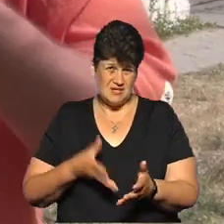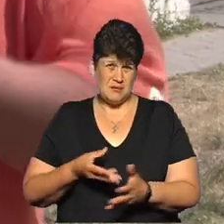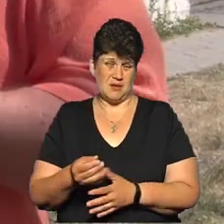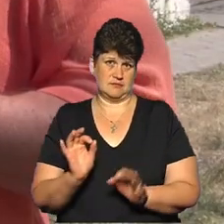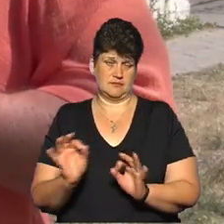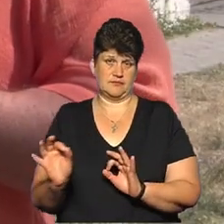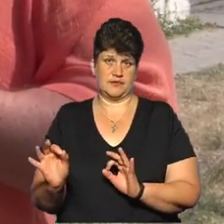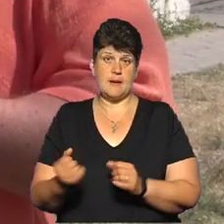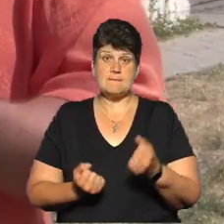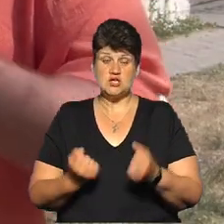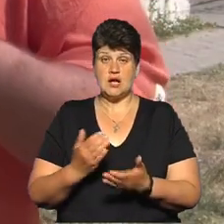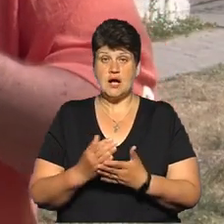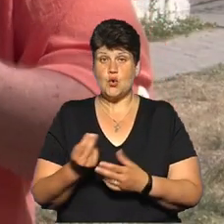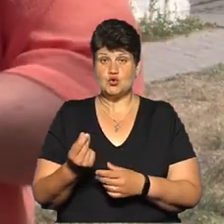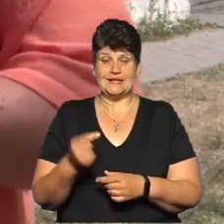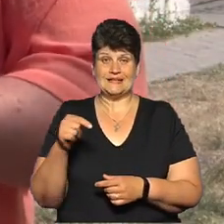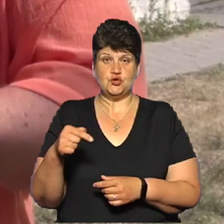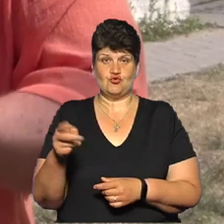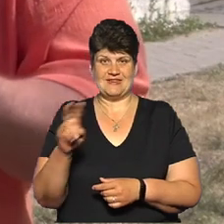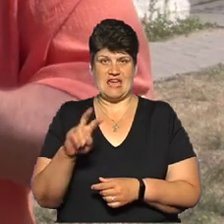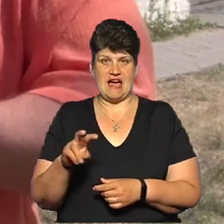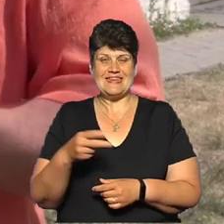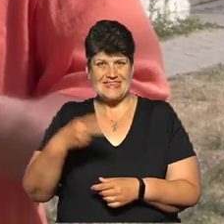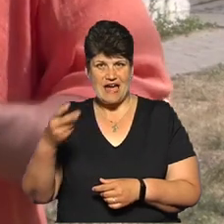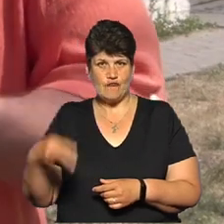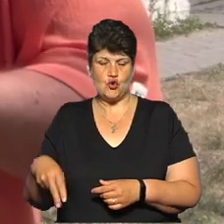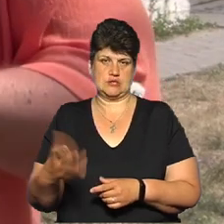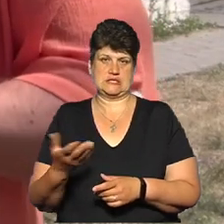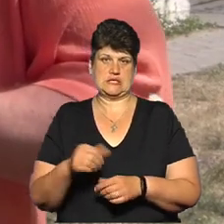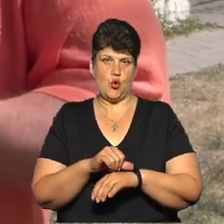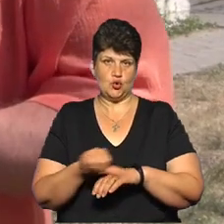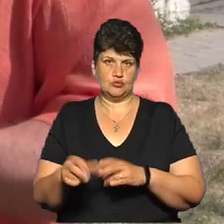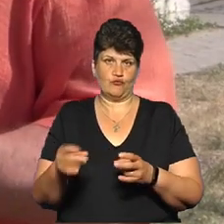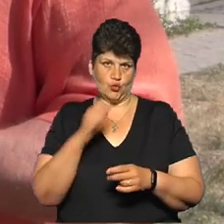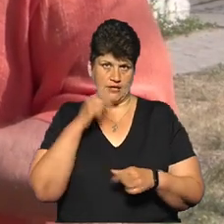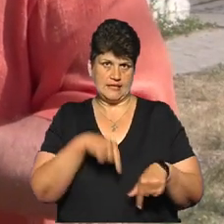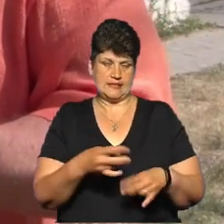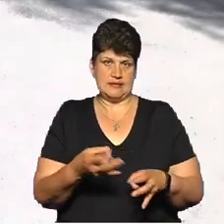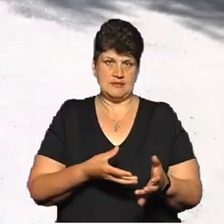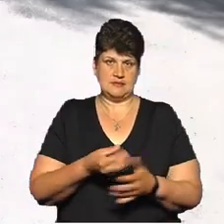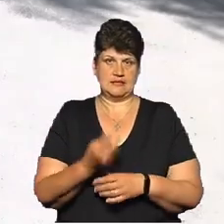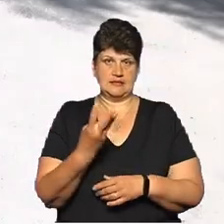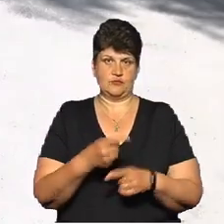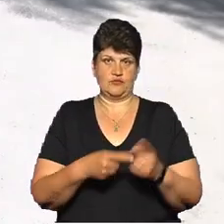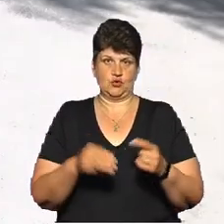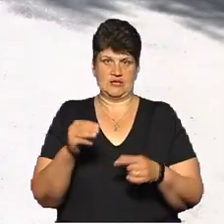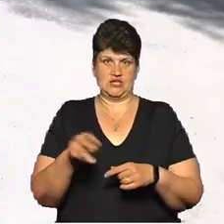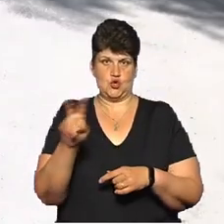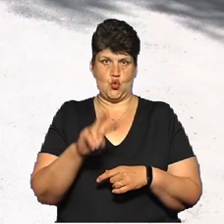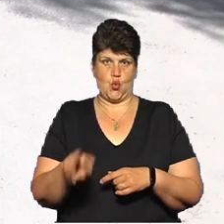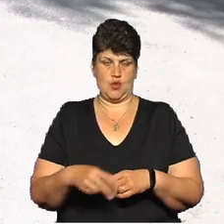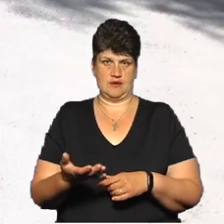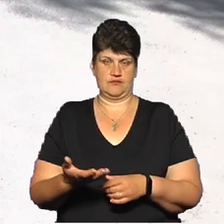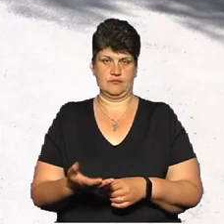яка коштує 1000 євро за кордоном, в Україні потрібно за неї заплатити біля 3500 доларів розмитнення. Як розповів